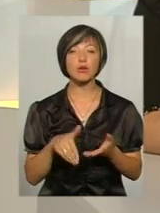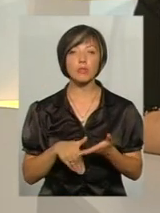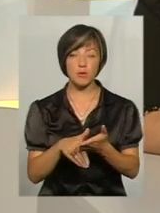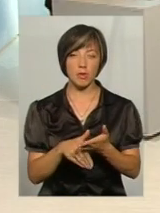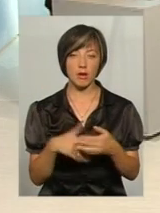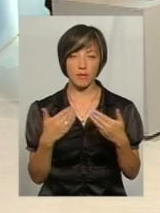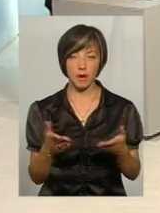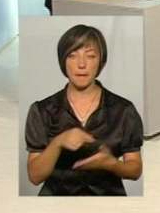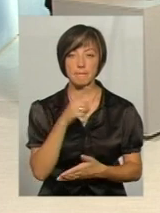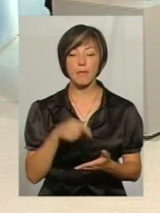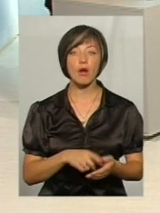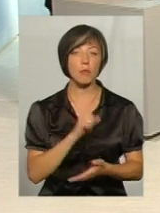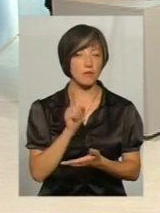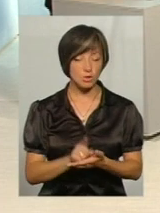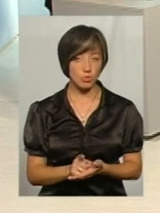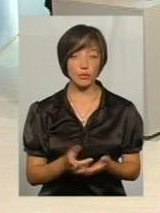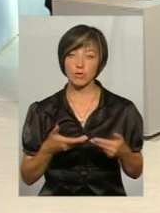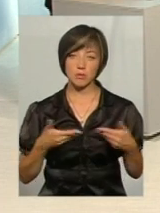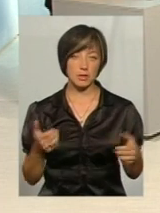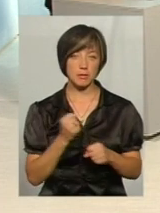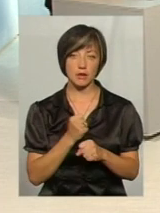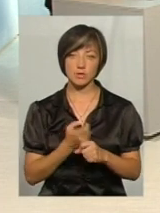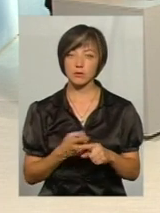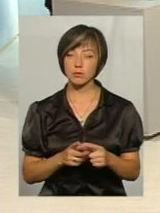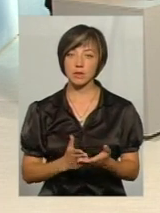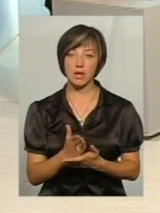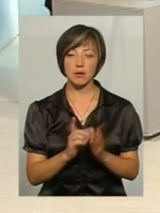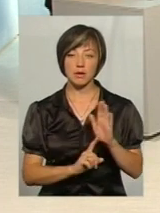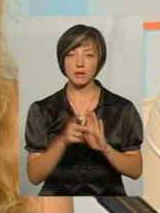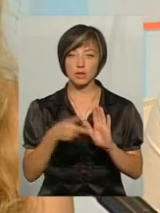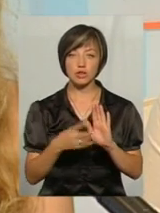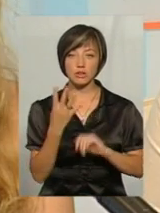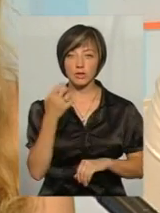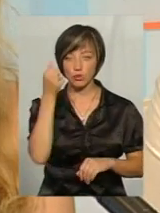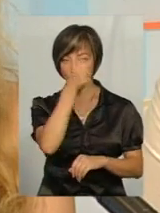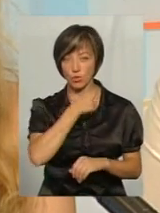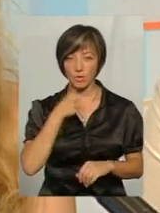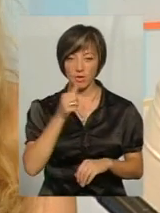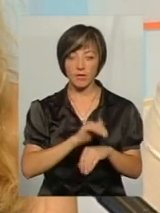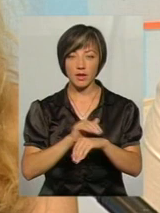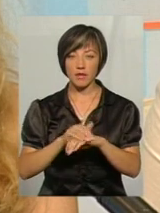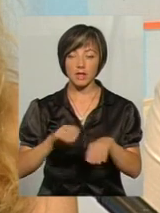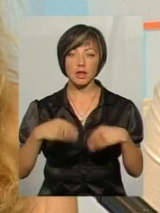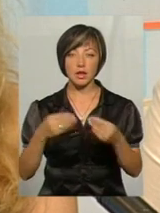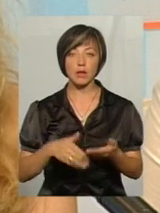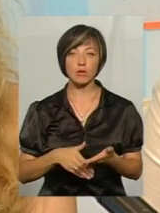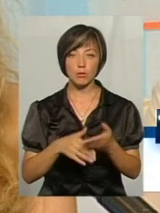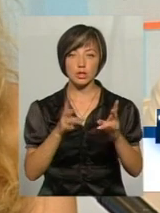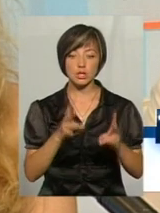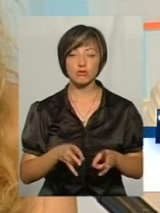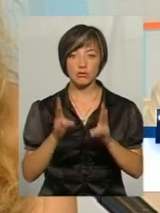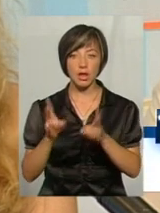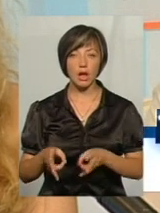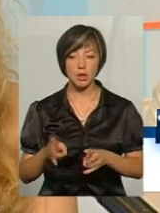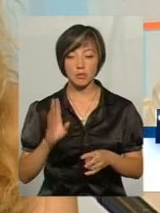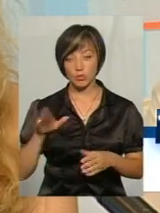допомагають вам? Так, обов'язково. Ми працюємо в цьому напрямку з 2004 року, взагалі напрямку виявлення і надання допомоги постраждалим.